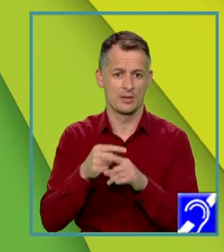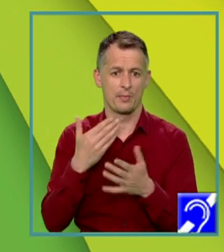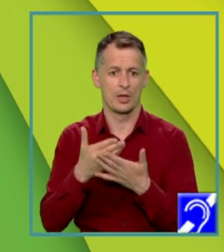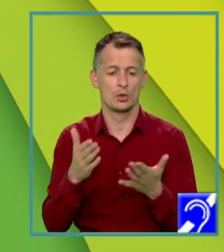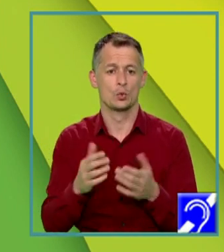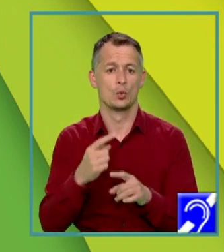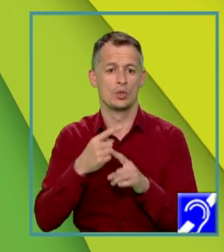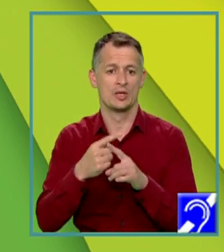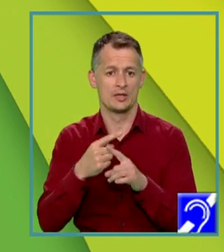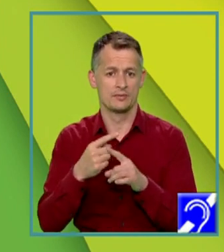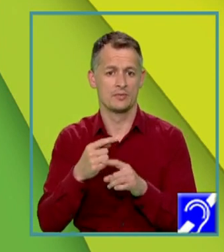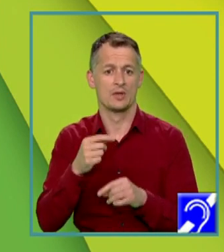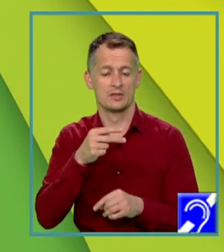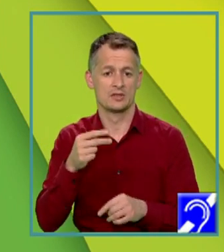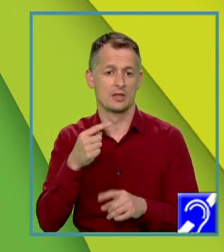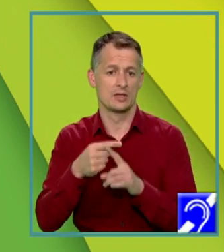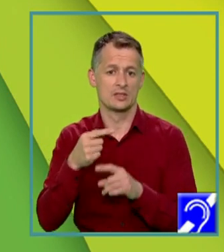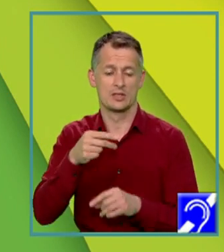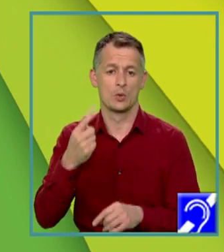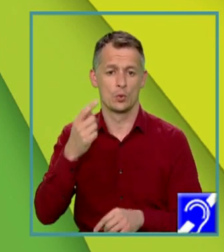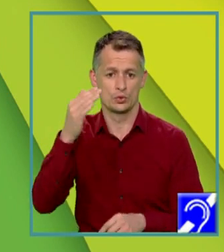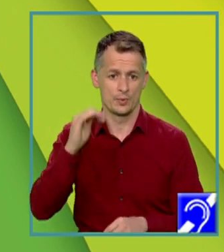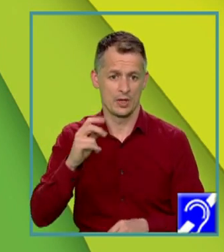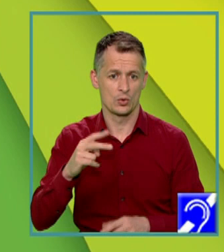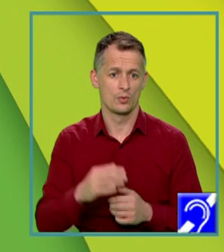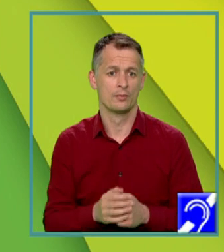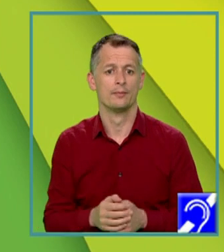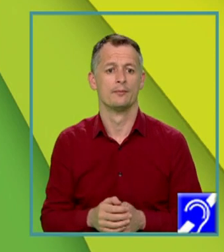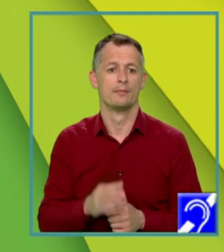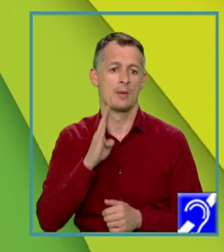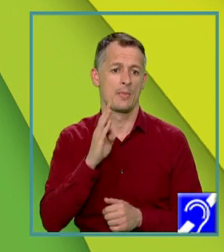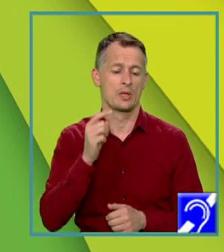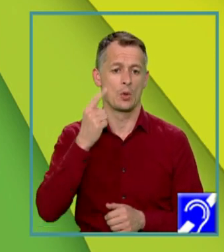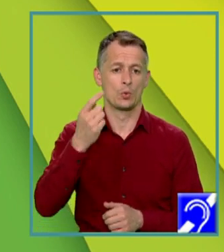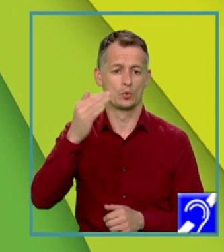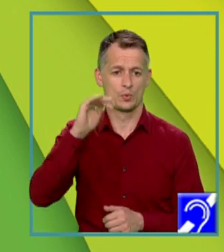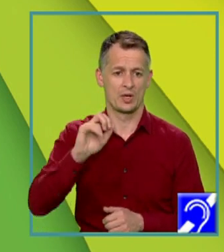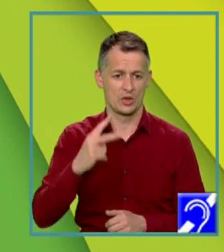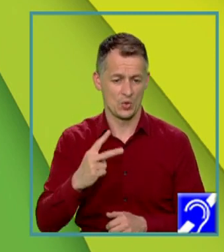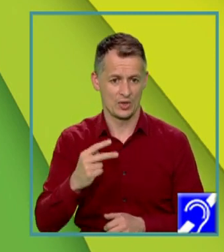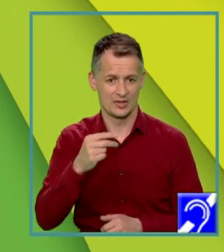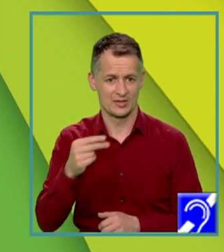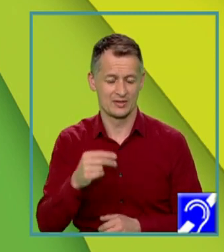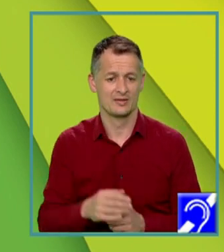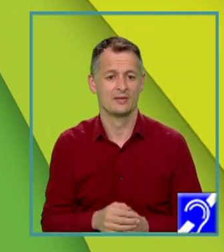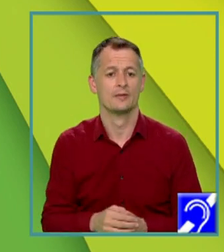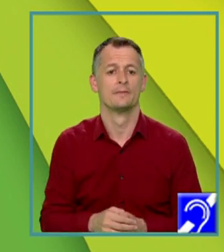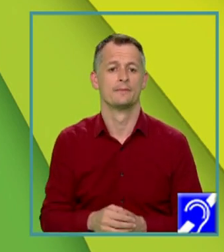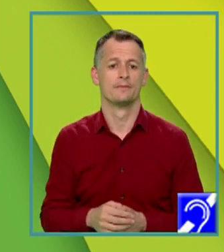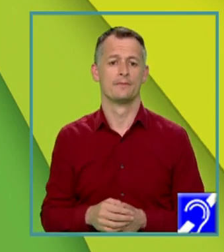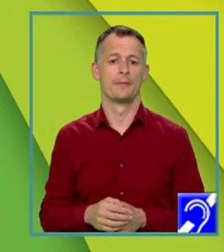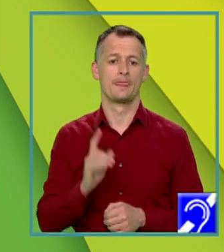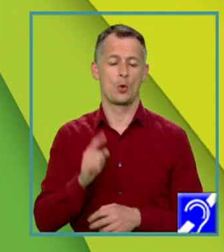x egal cu 1 supra 2 obținem BD 1 supra 2 egal cu Matrice pătratică de